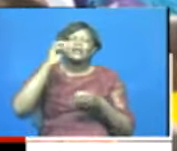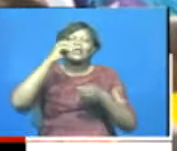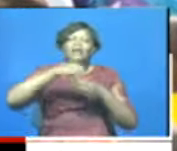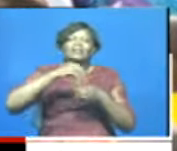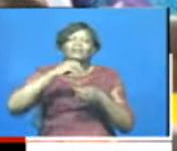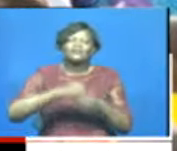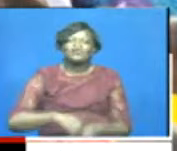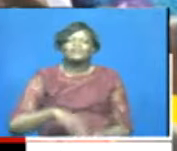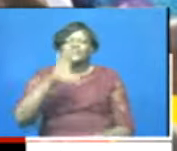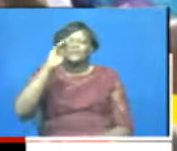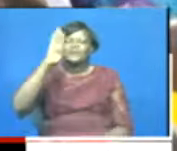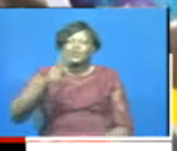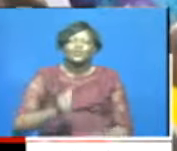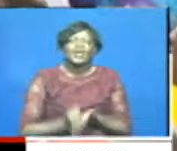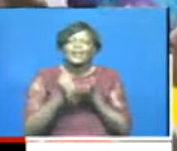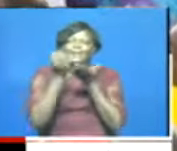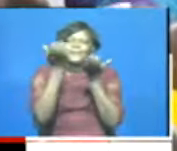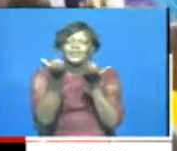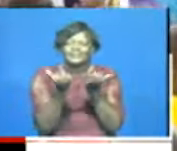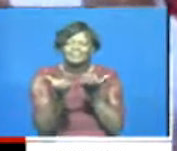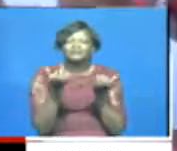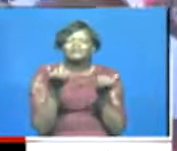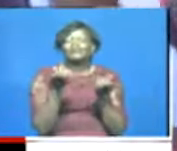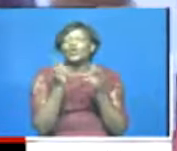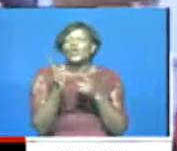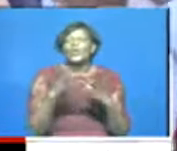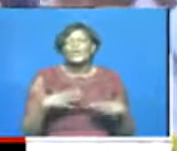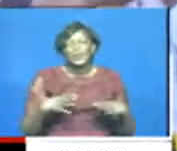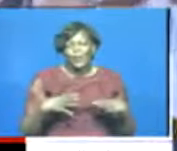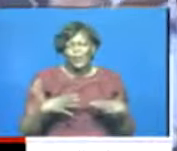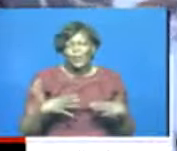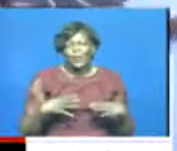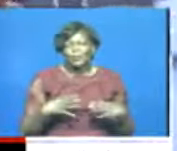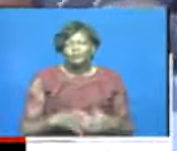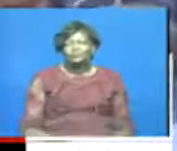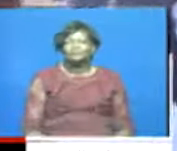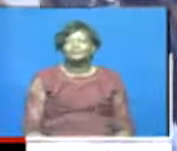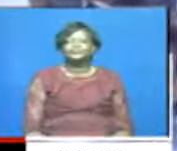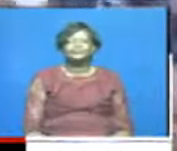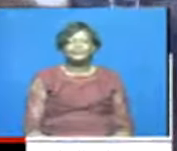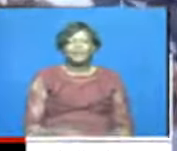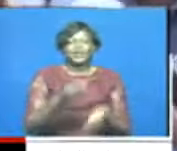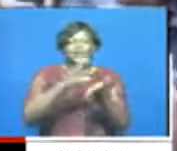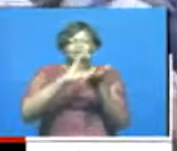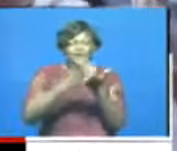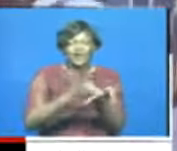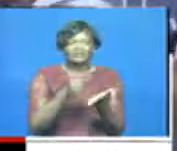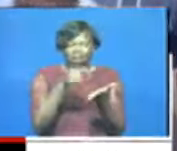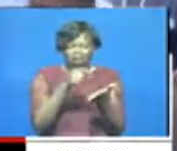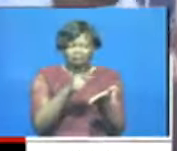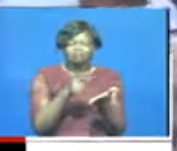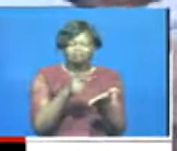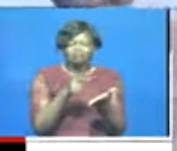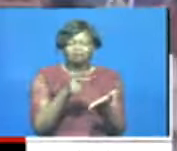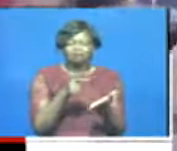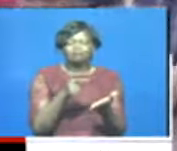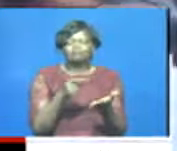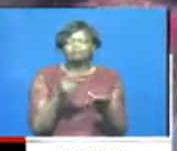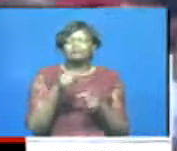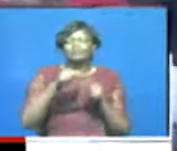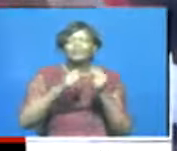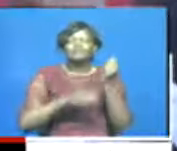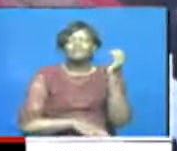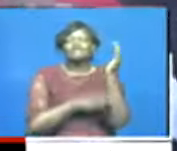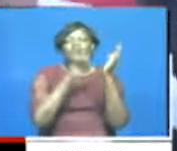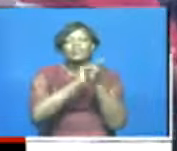50 kusaidia biashara ya mwananchi mdogo. Ruto said the key is in line with the bottom-up economic model which seeks to